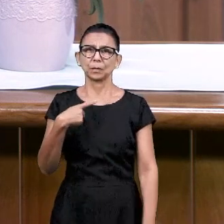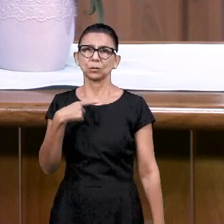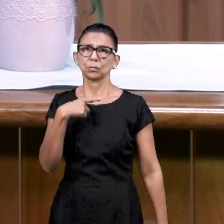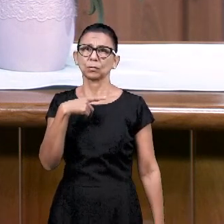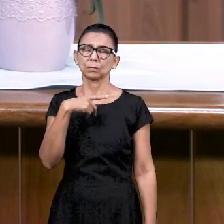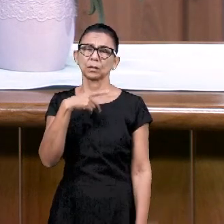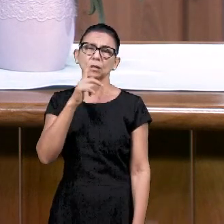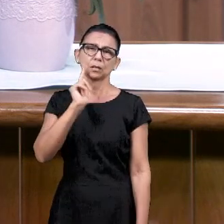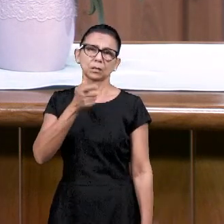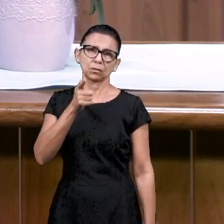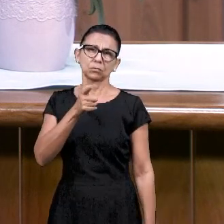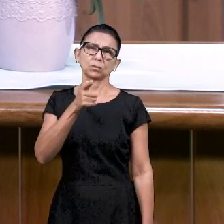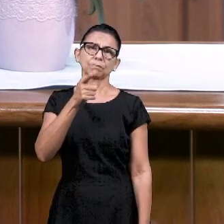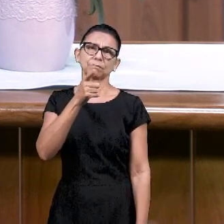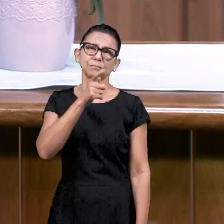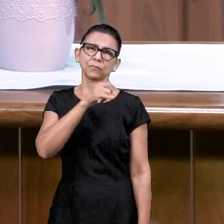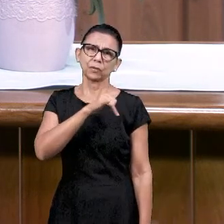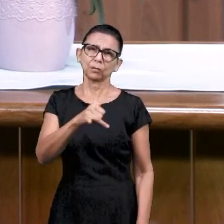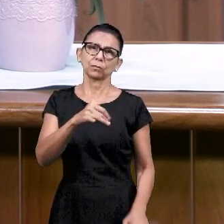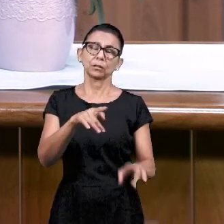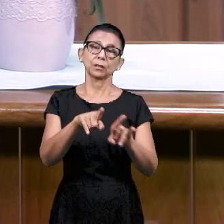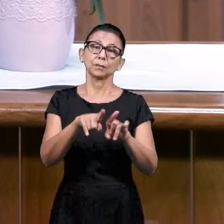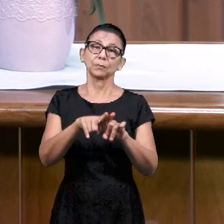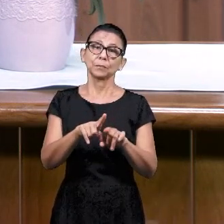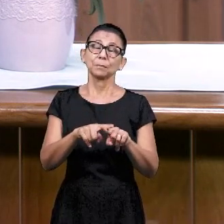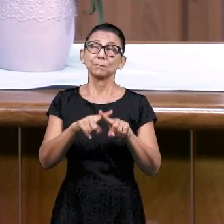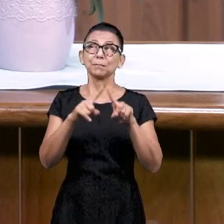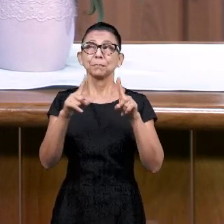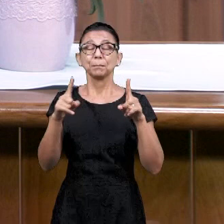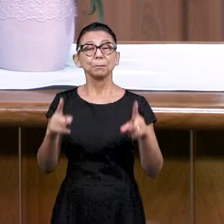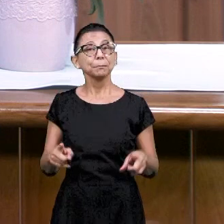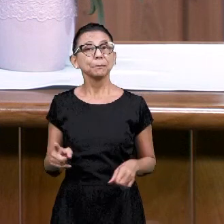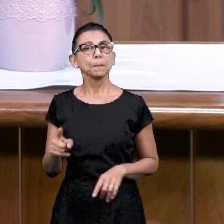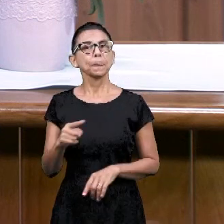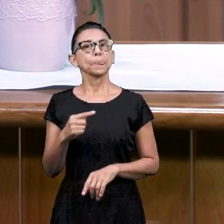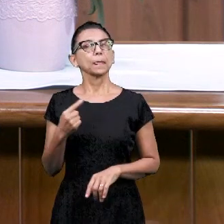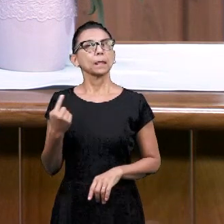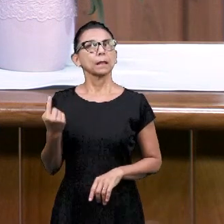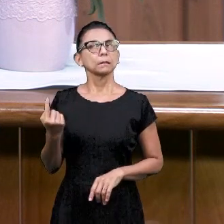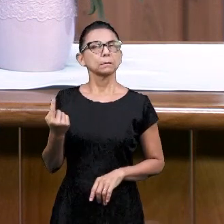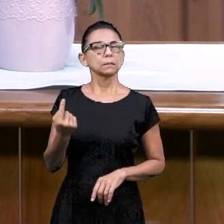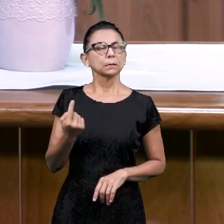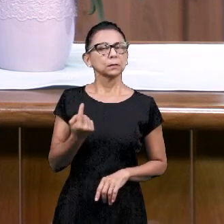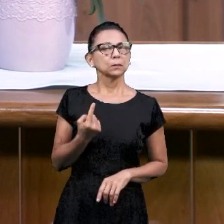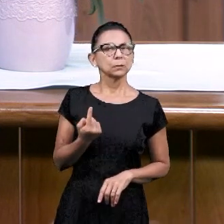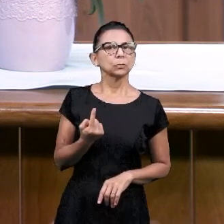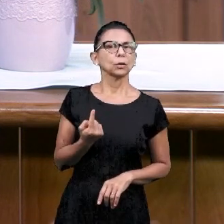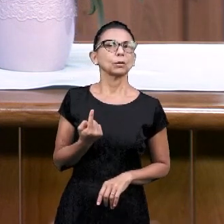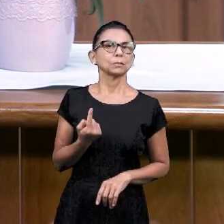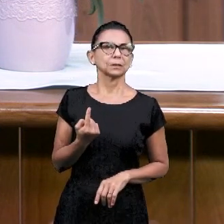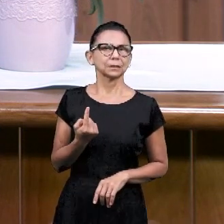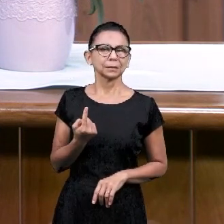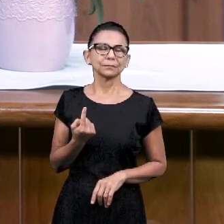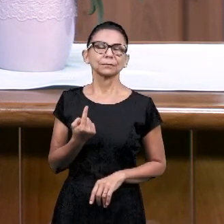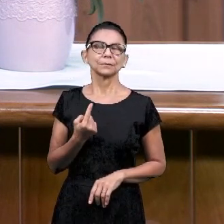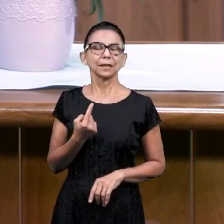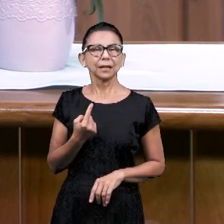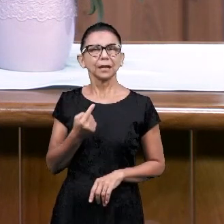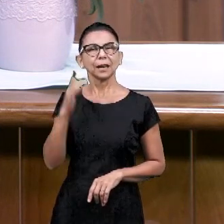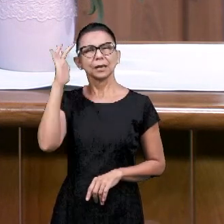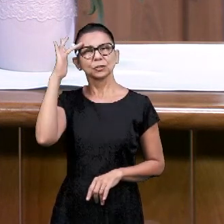commenté sur ça dans sa parole. Nous ne voulons pas laisser nos frères sans